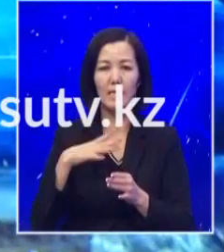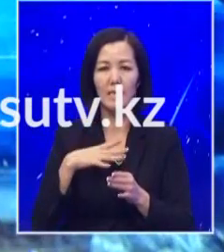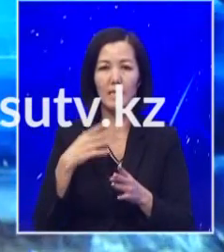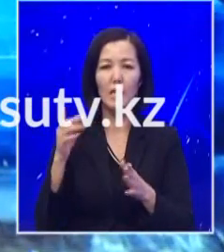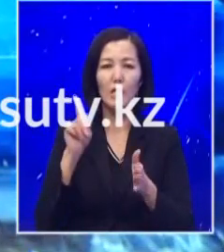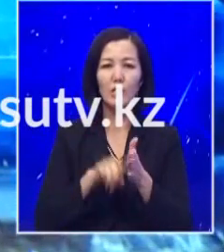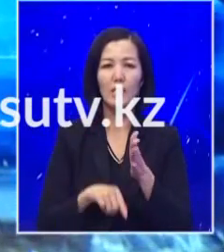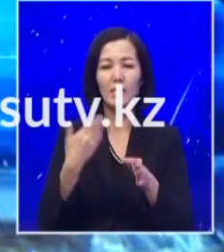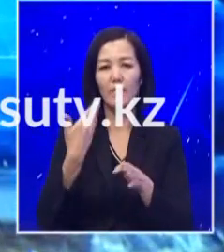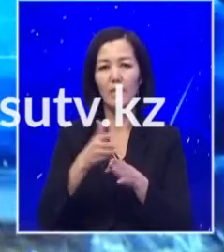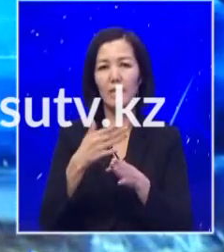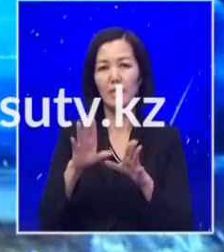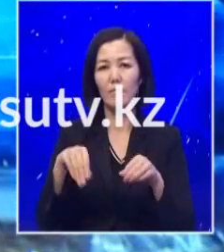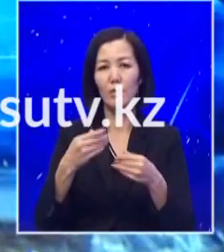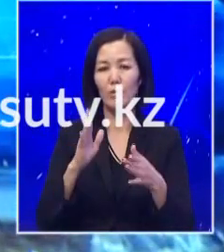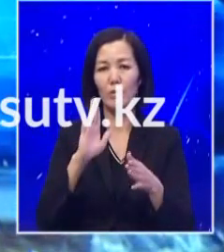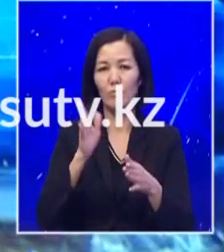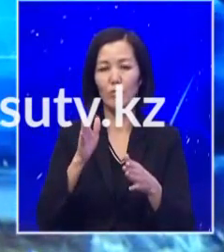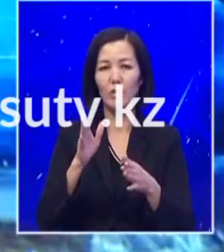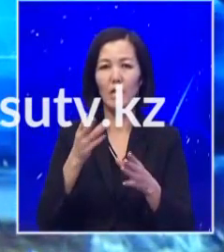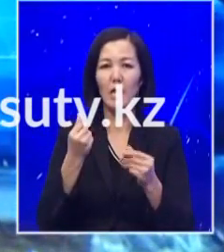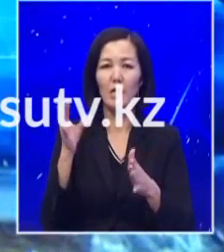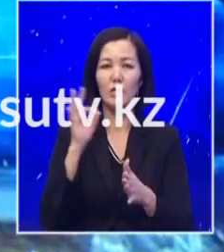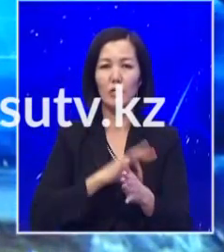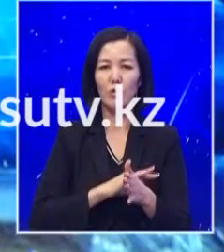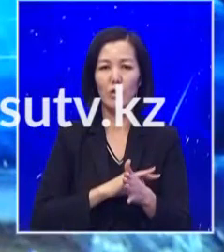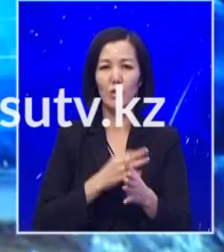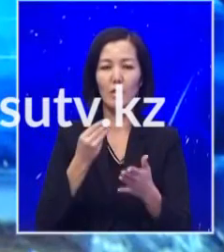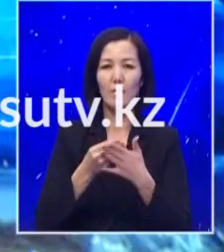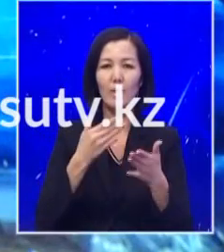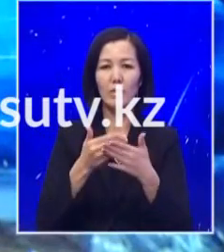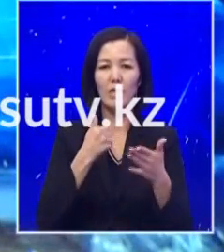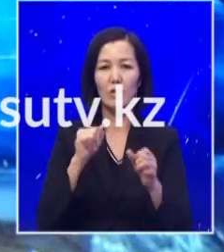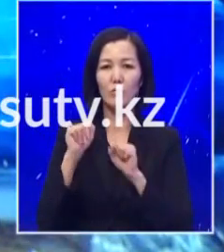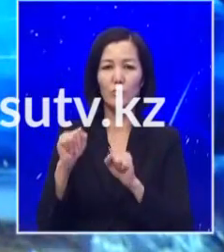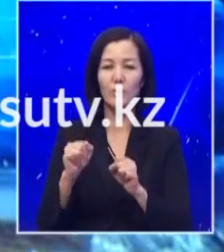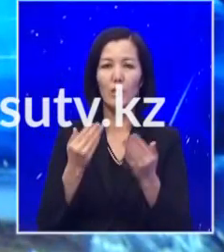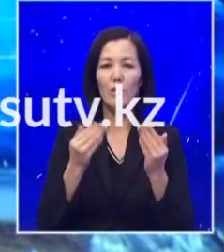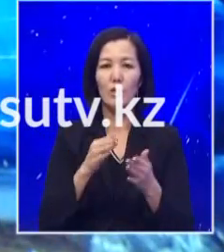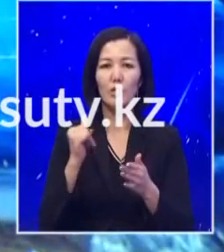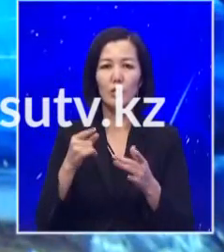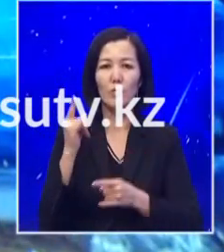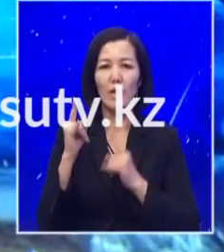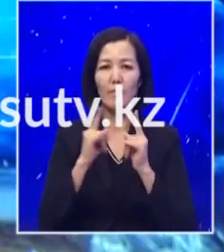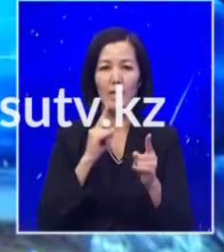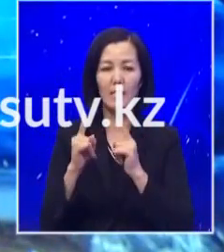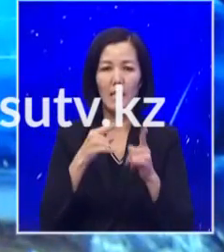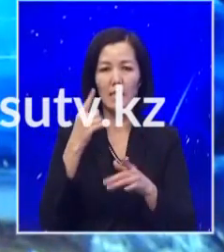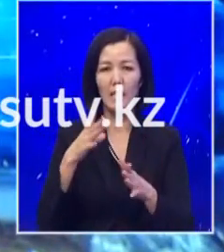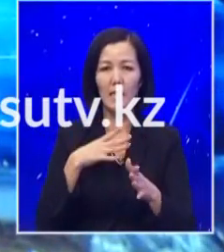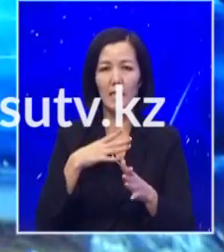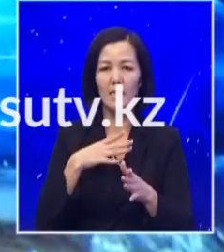теңгесі жеңілдікпен несие беруге жұмсалады. Қаржының мақсатты игерілуі мен қымбатшылықтың алдын алу жұмыстары бүгін Жетісу медиа ақпарат алаңында